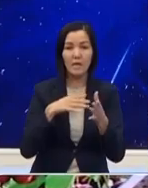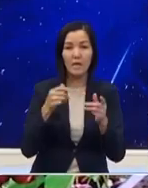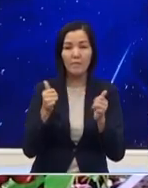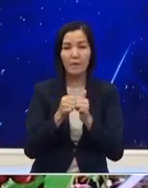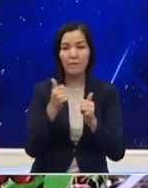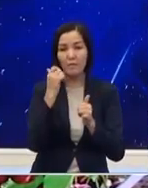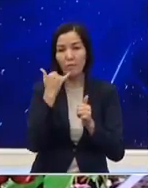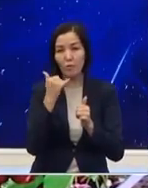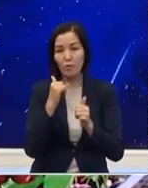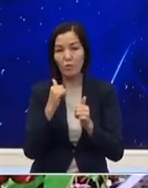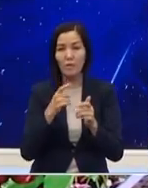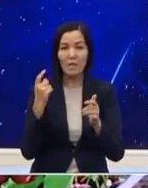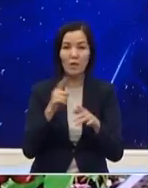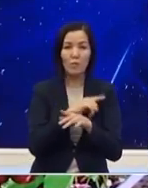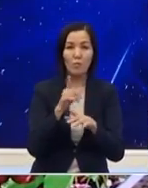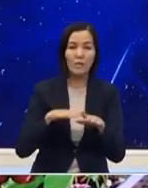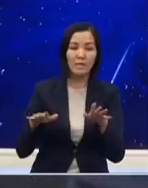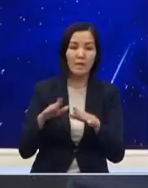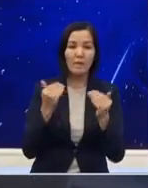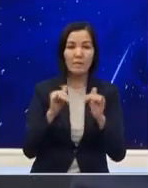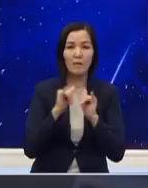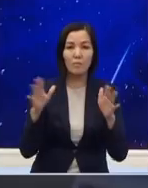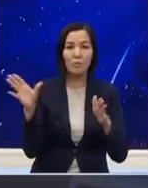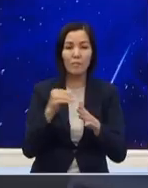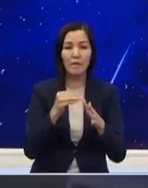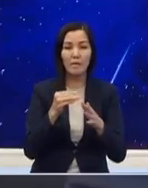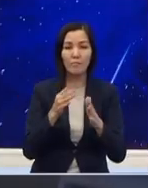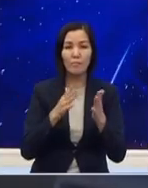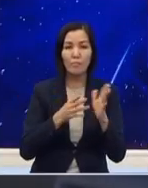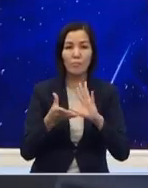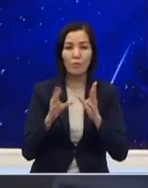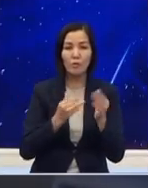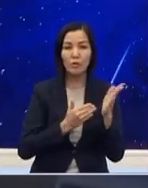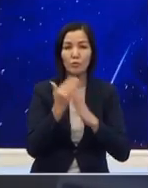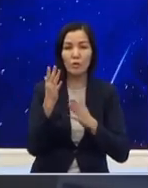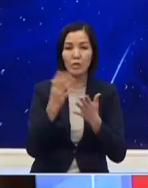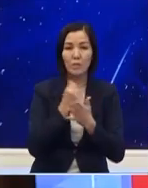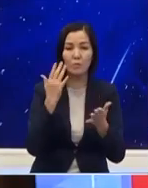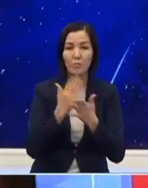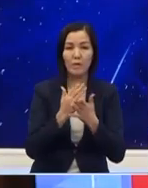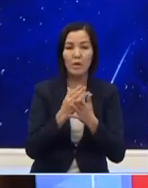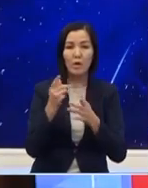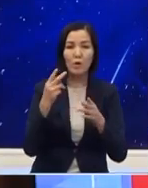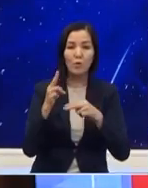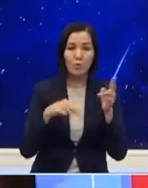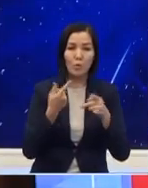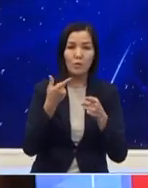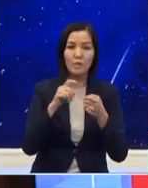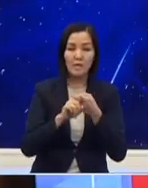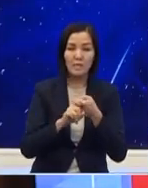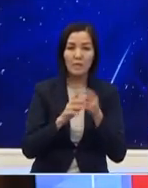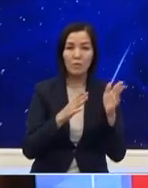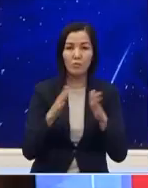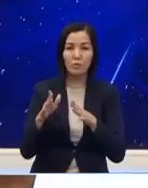Ұйғыр ауданында экономикасы қуатты аймақ. Аудан дамуының барлық индикатор бойынша көрсеткіші жоғары. Құрылыс, газдандыру, инфрақұрылымды жаңғырту